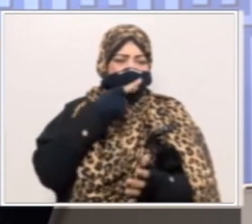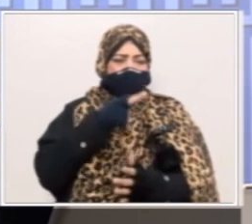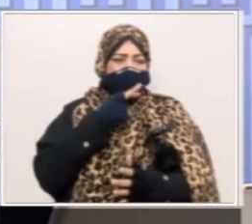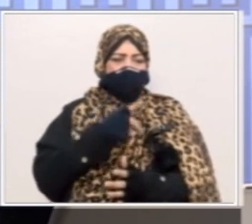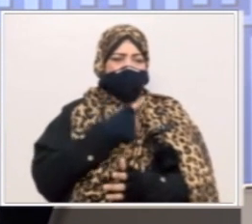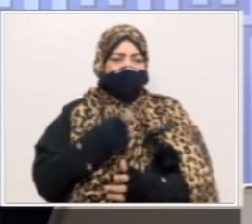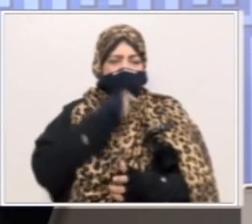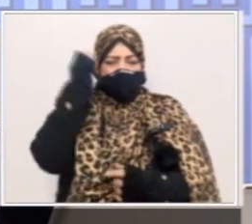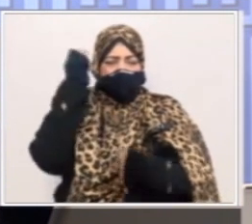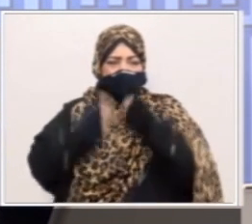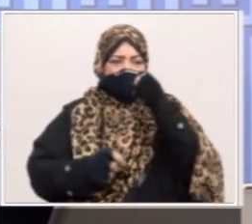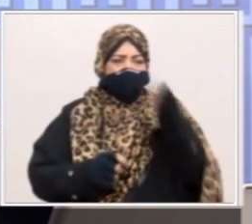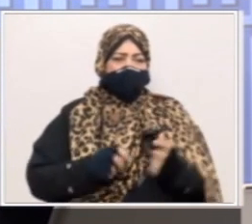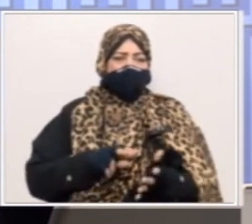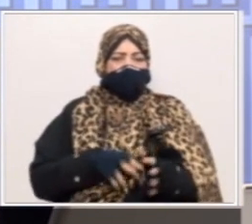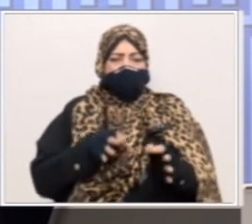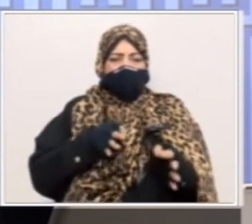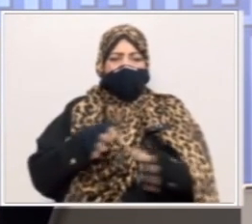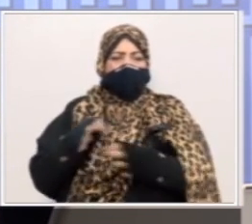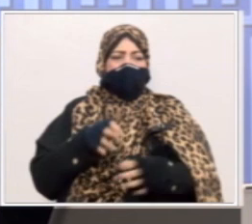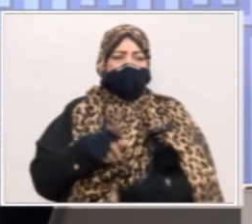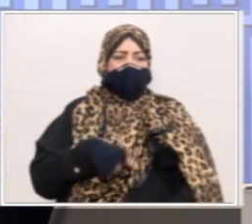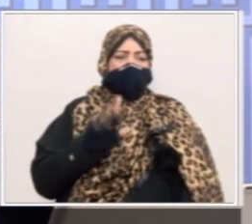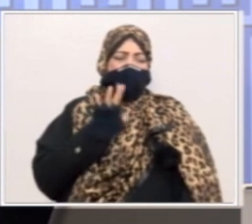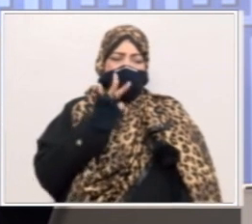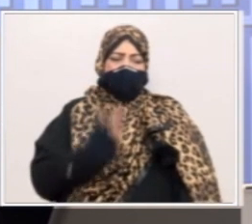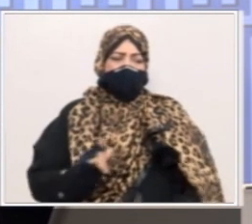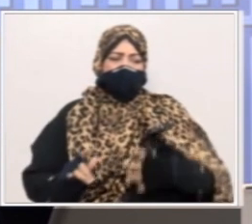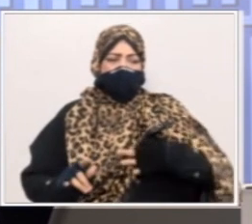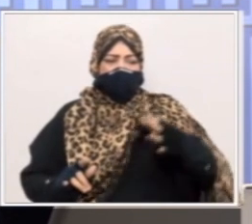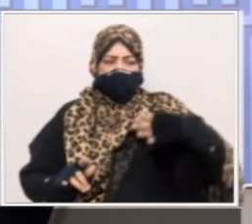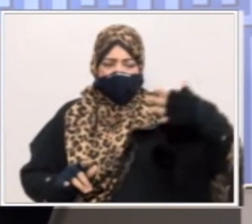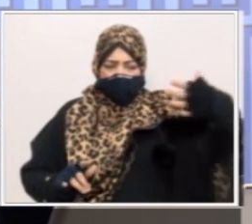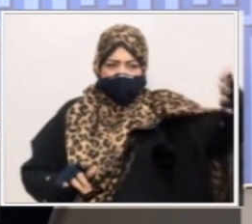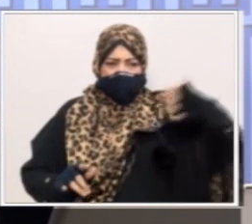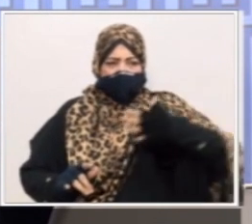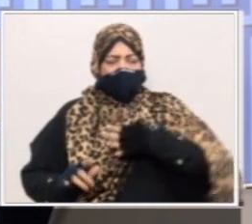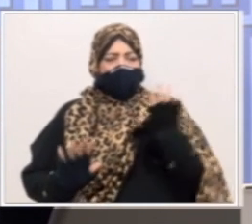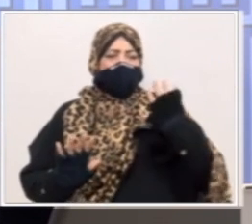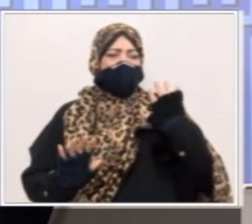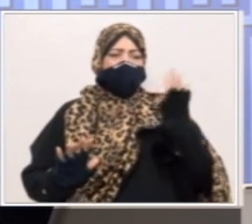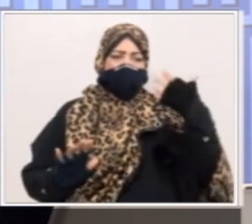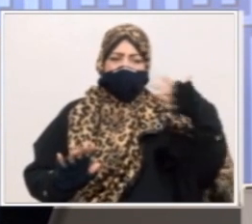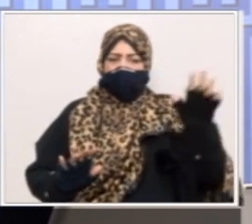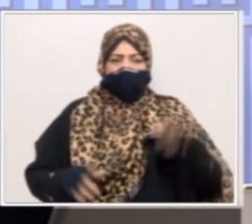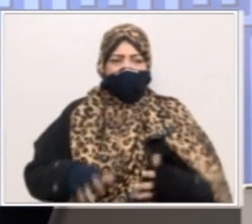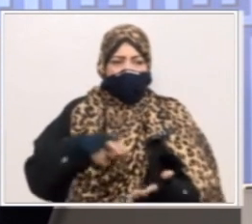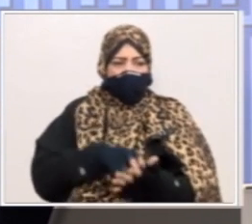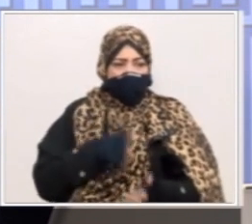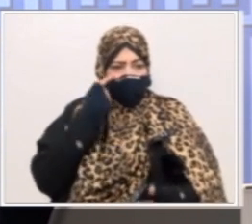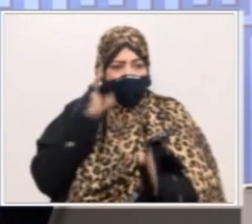أن يبقى معهم. وإذا رأيت الذين يخوضون في آياتنا فأعرض عنهم حتى يخوضوا في